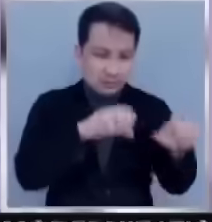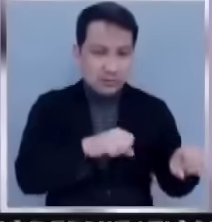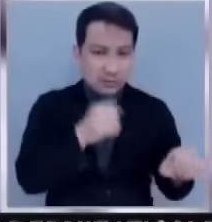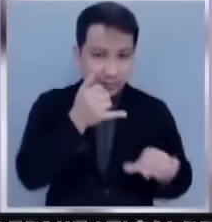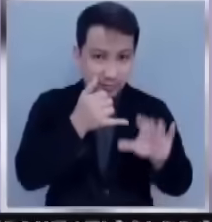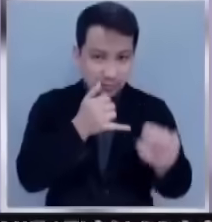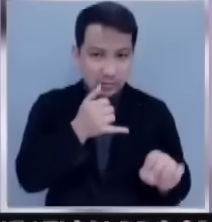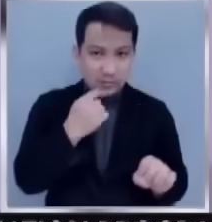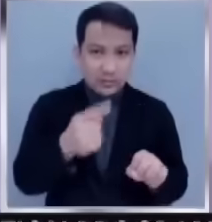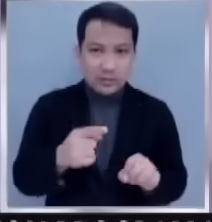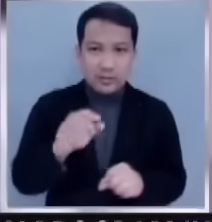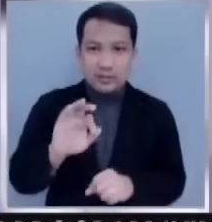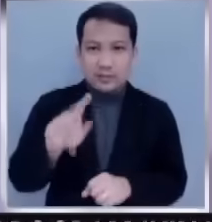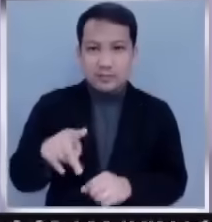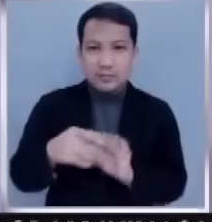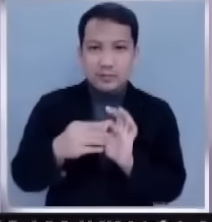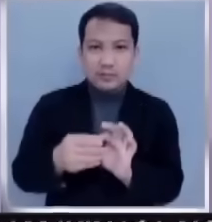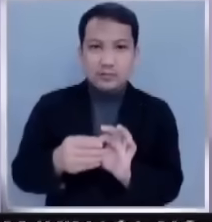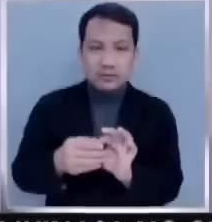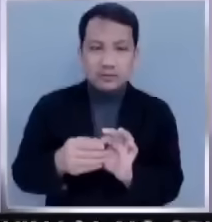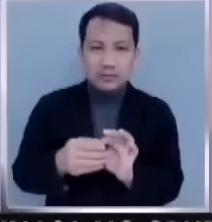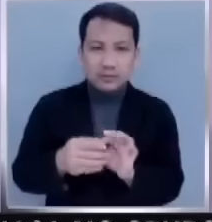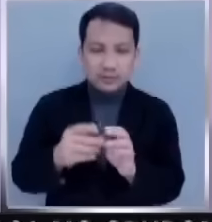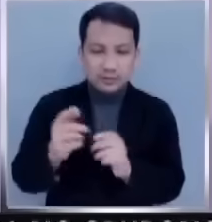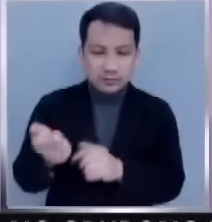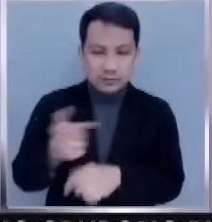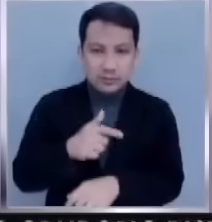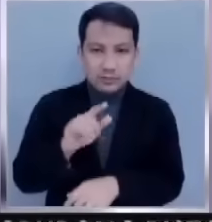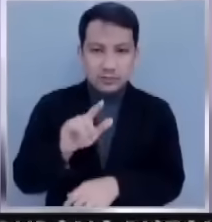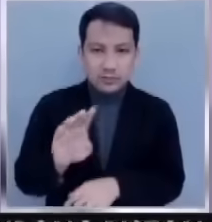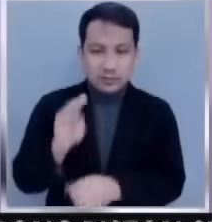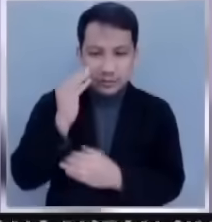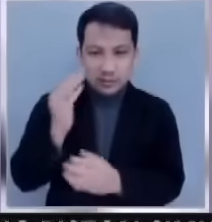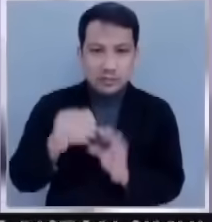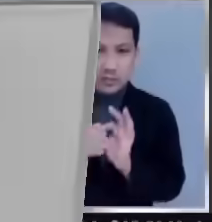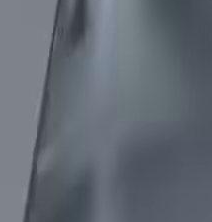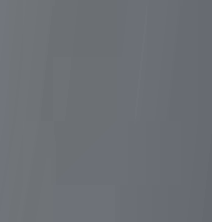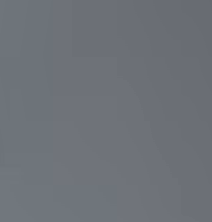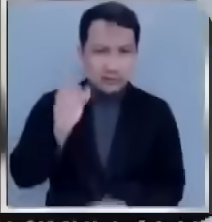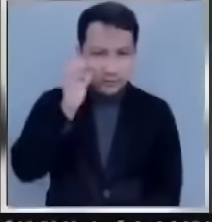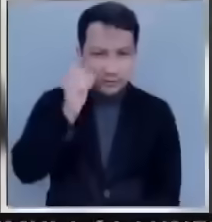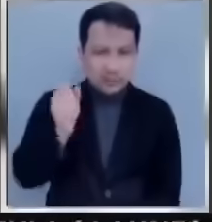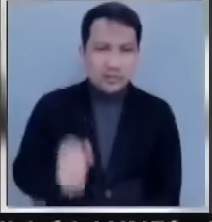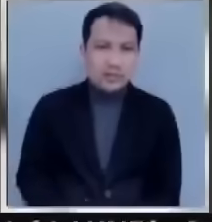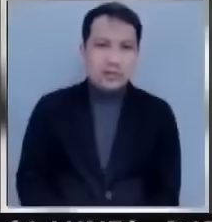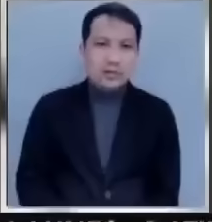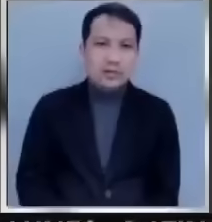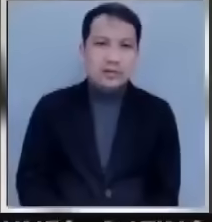sa Facebook page ng 24 Oras. Nakatutok si Chino Gaston.